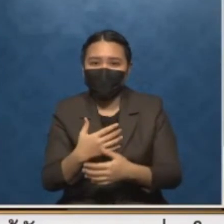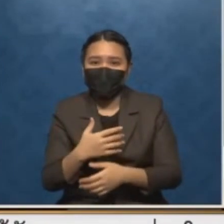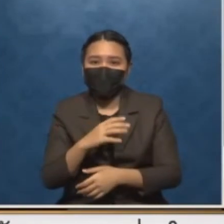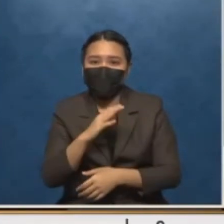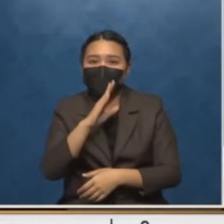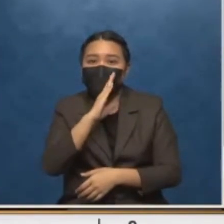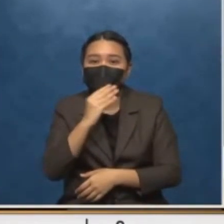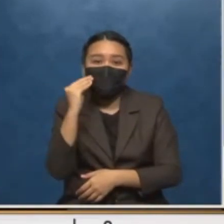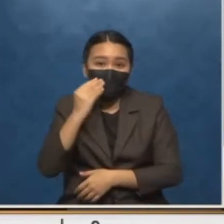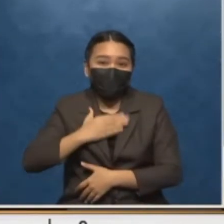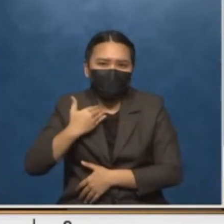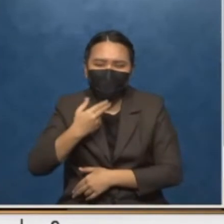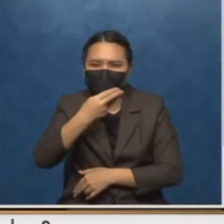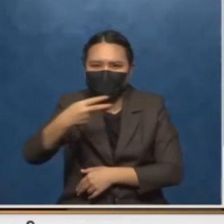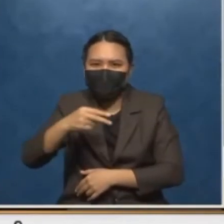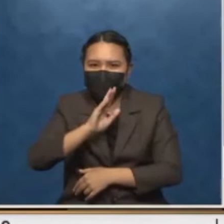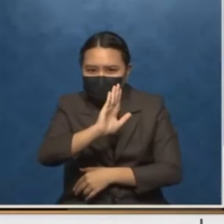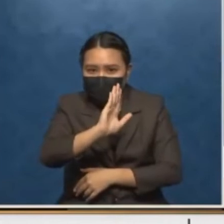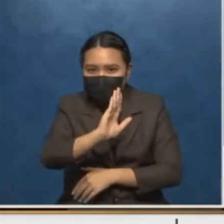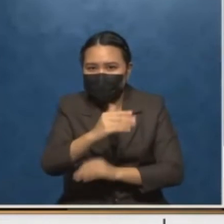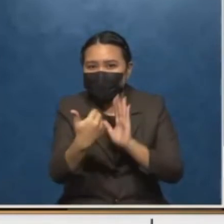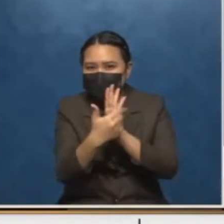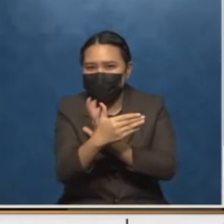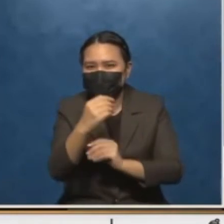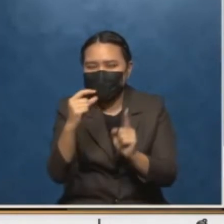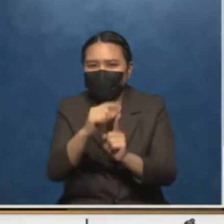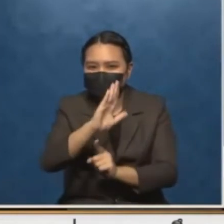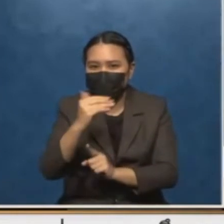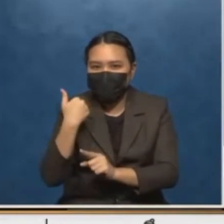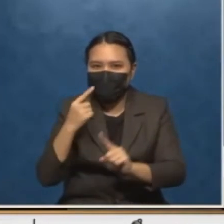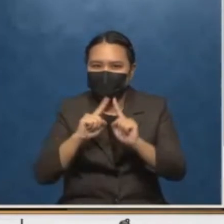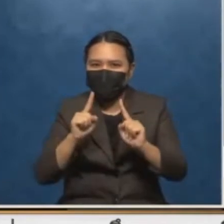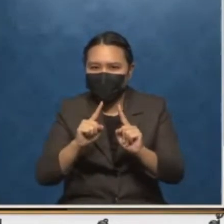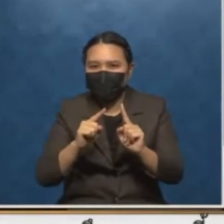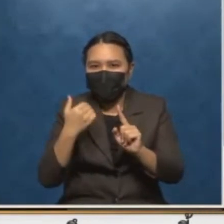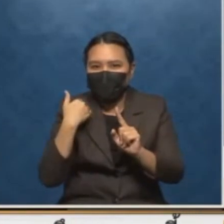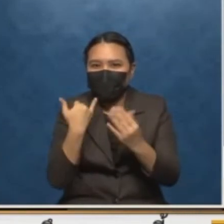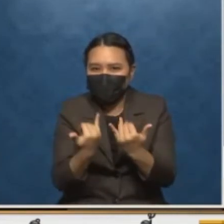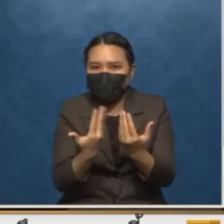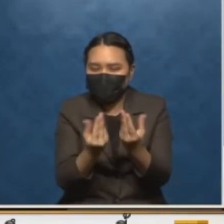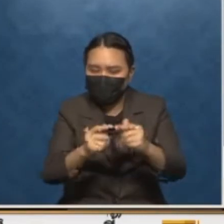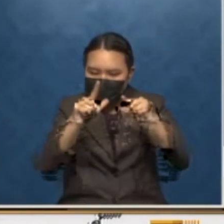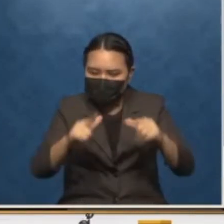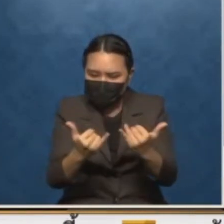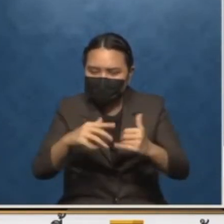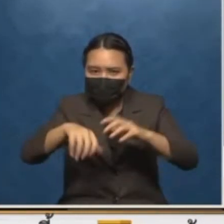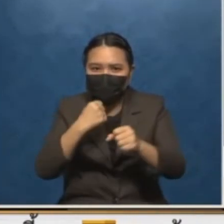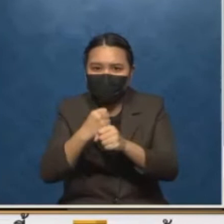ไม่เต็งไม่หลังกันละครับแต่ว่าบริเวณนี้เนี่ยยังมีพื้นที่ที่ยังไม่ได้ใช้ประโยชน์